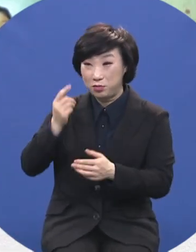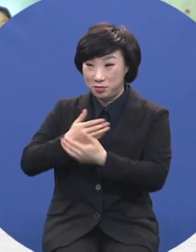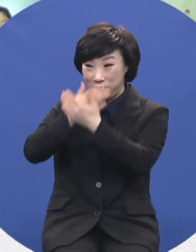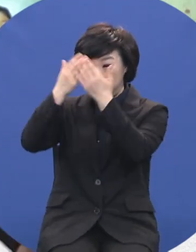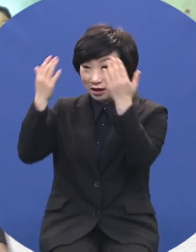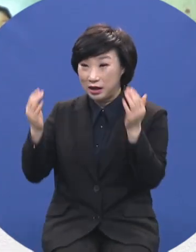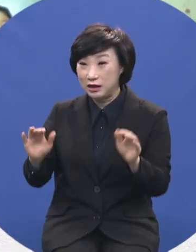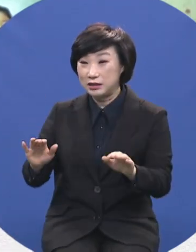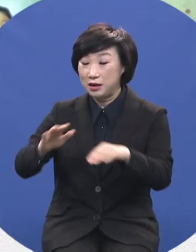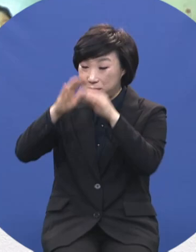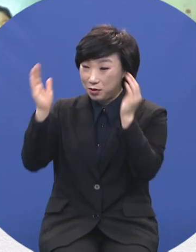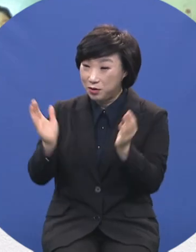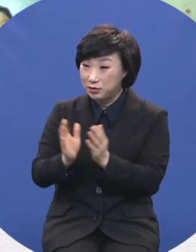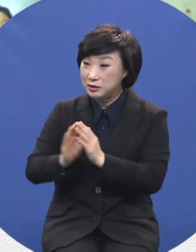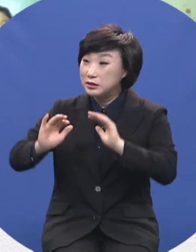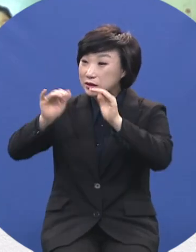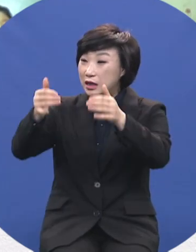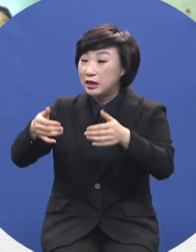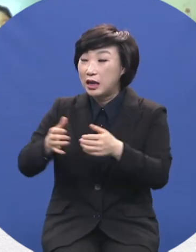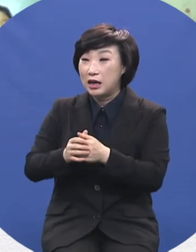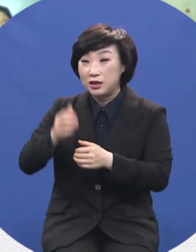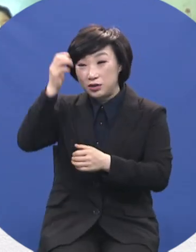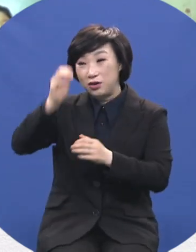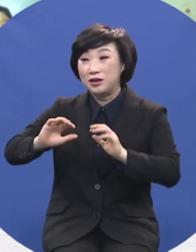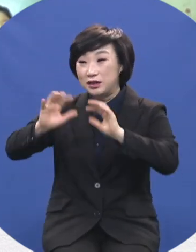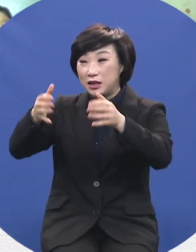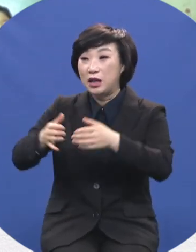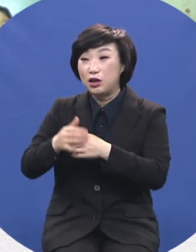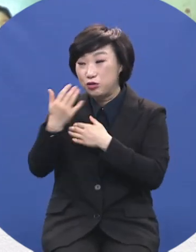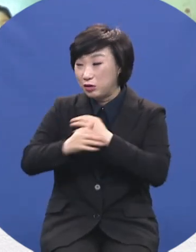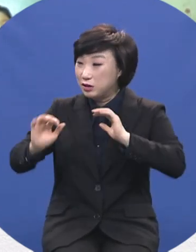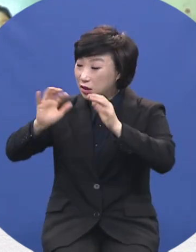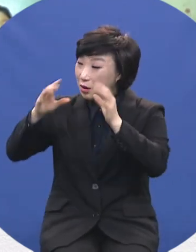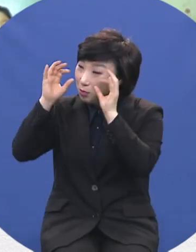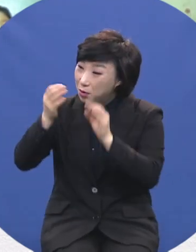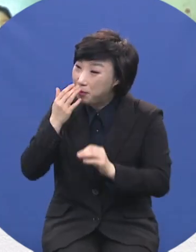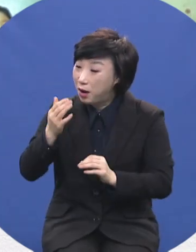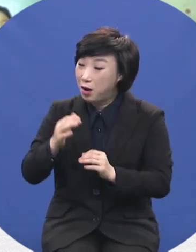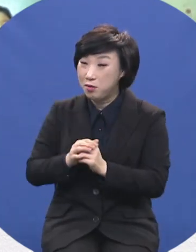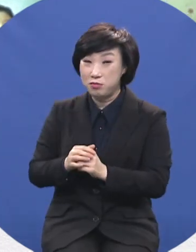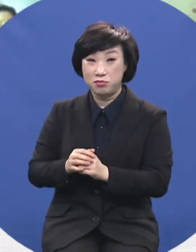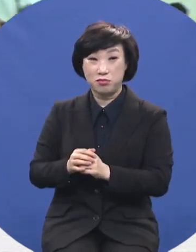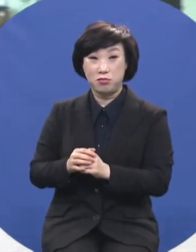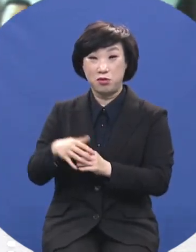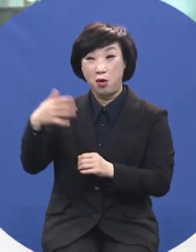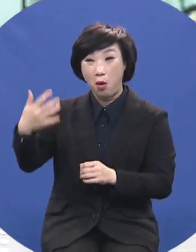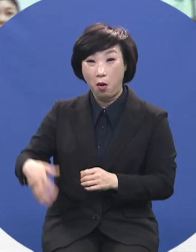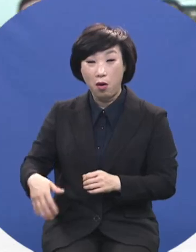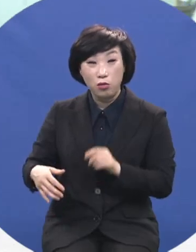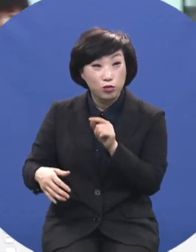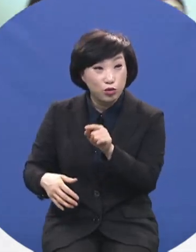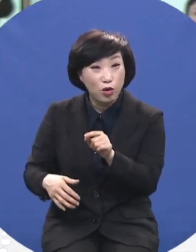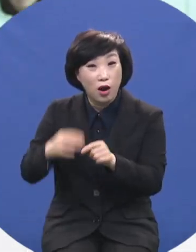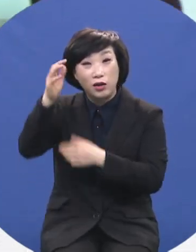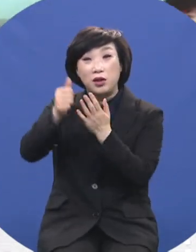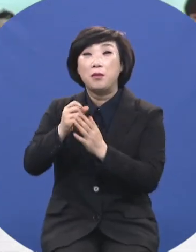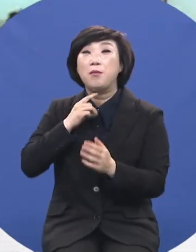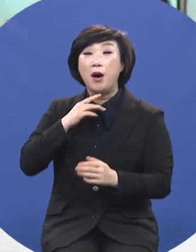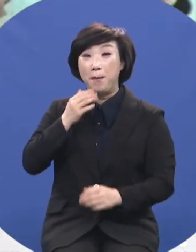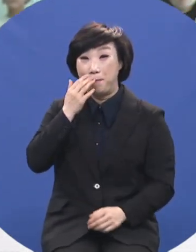밝아서 모든 세계를, 영적 세계, 위계를 보게 될 것이며, 이 어마어마한 세계는 하나님만이 할 수 있는